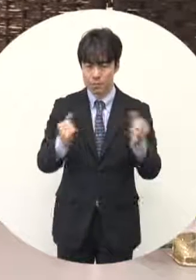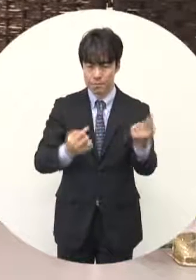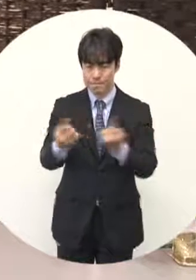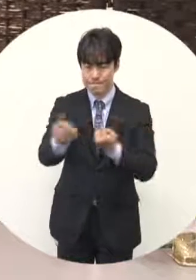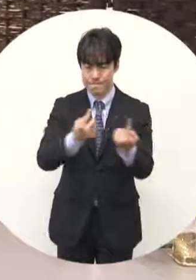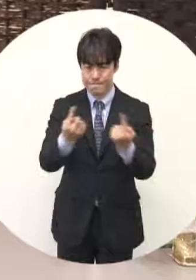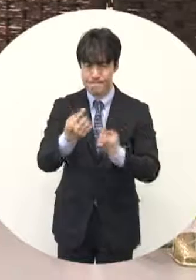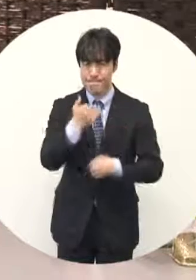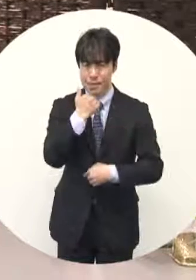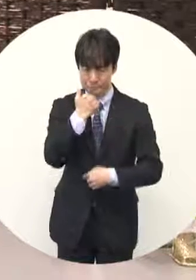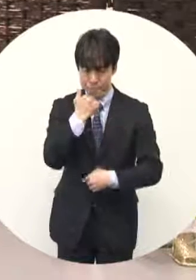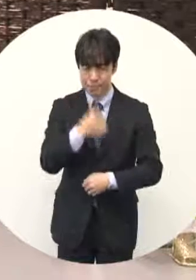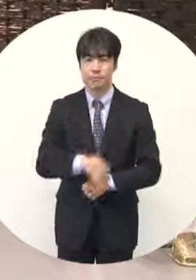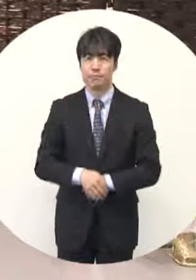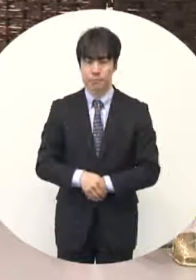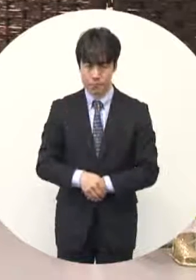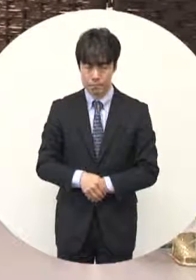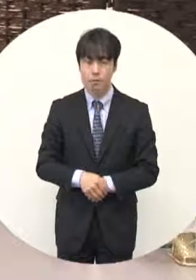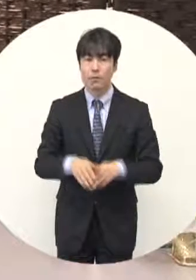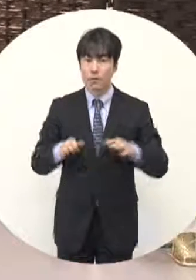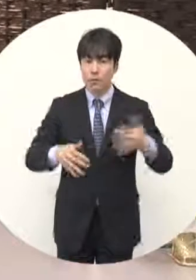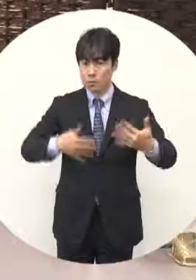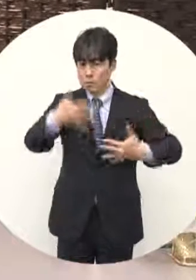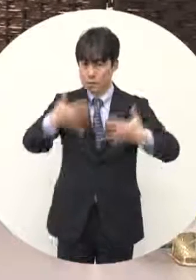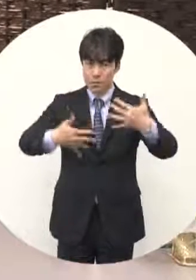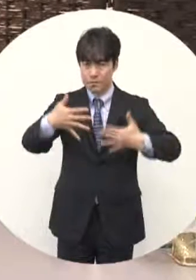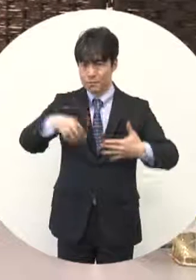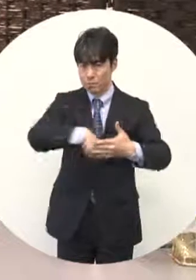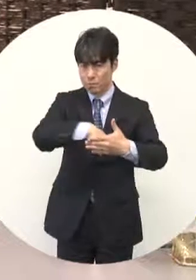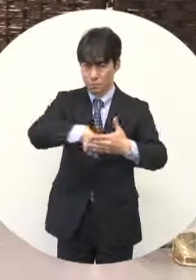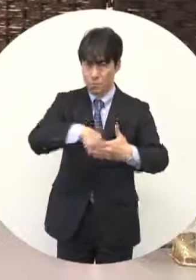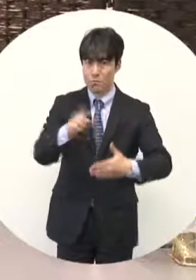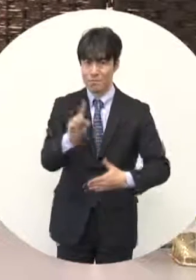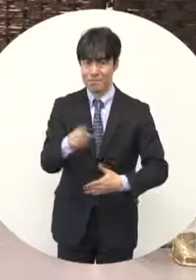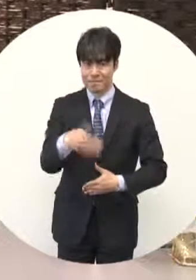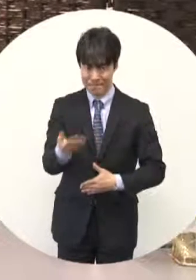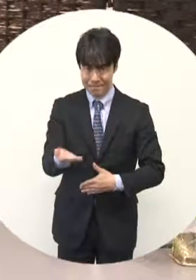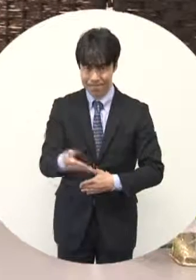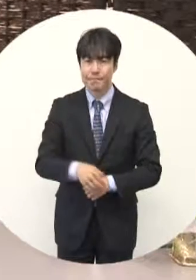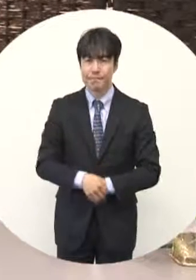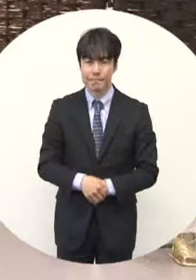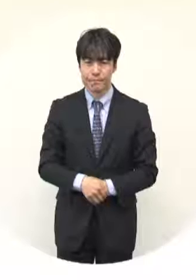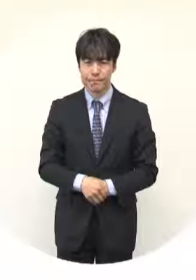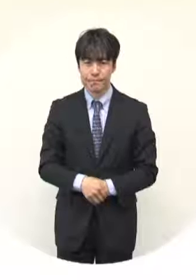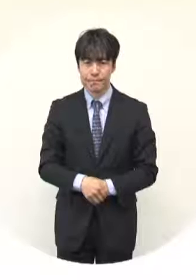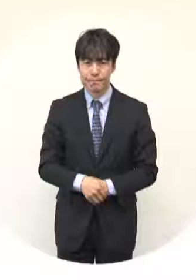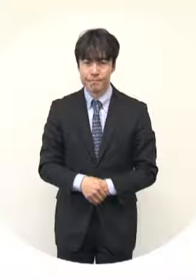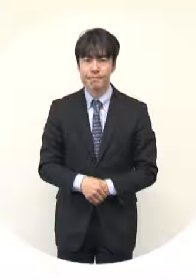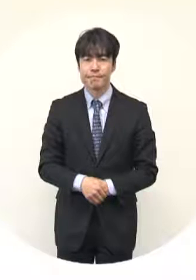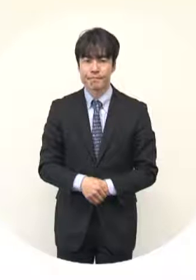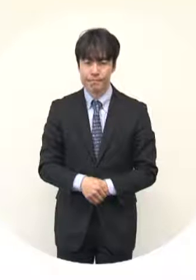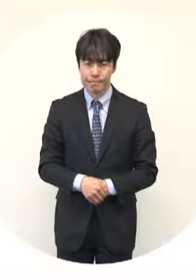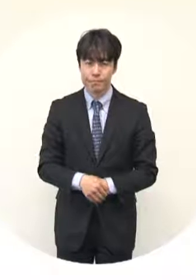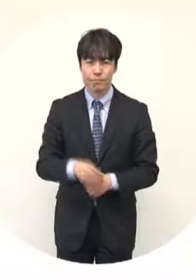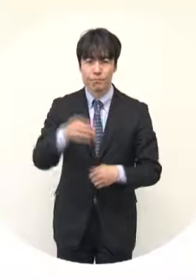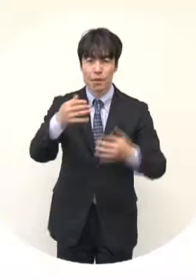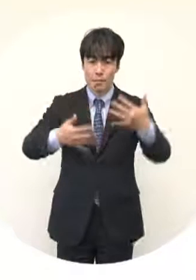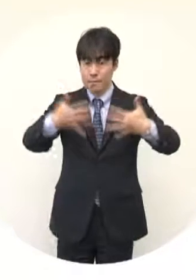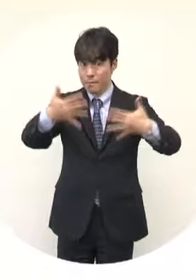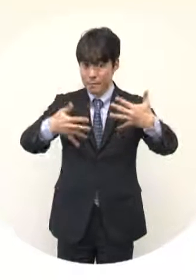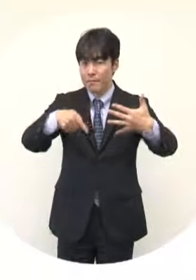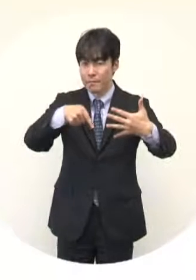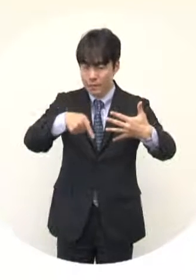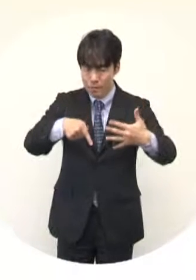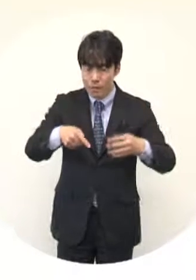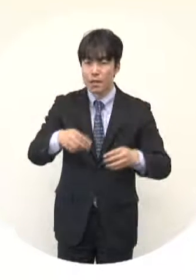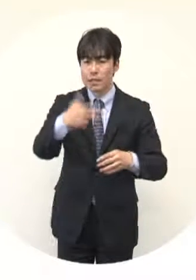。さて今回のいきいき越谷はいかがでしたか。ご覧いただいたいき